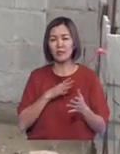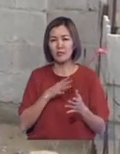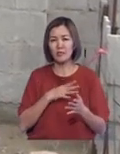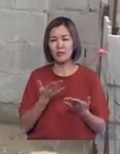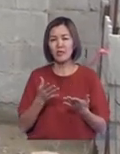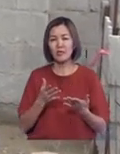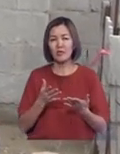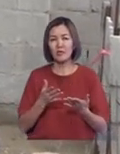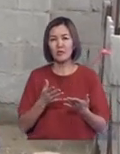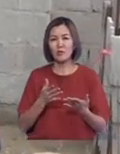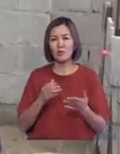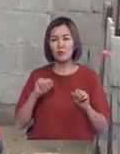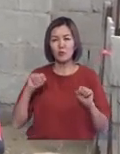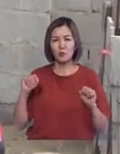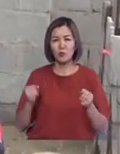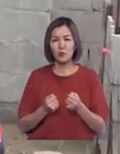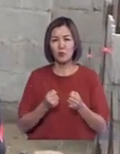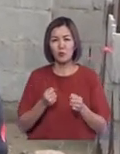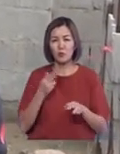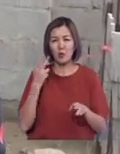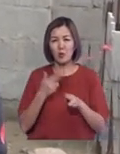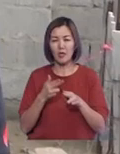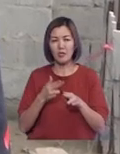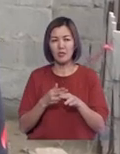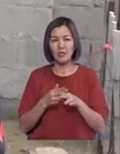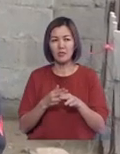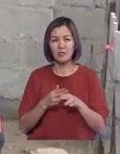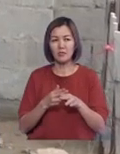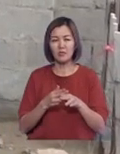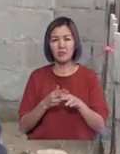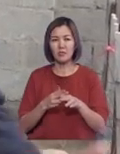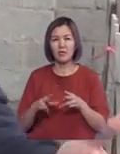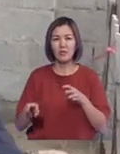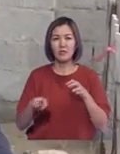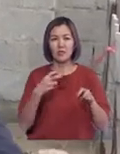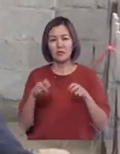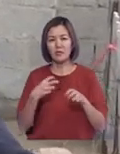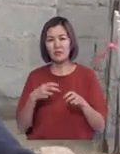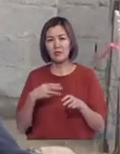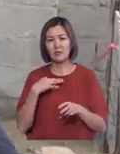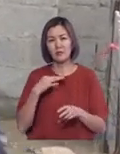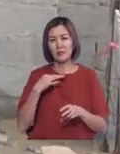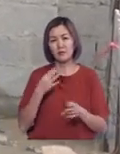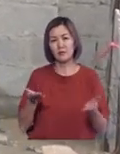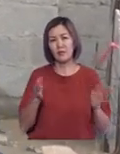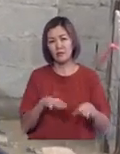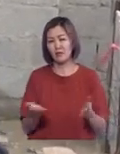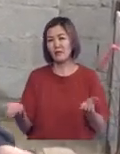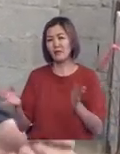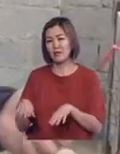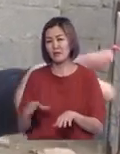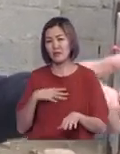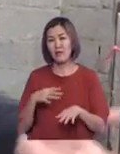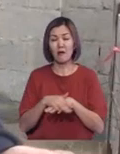жылыды, су қатқан сулары жарылып тұрып олар. Су сыртқа ағып атыр. Жауапсыздықта бұл шындығына келгенде енді бұл екі